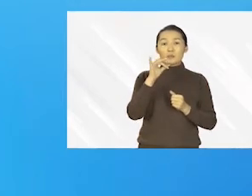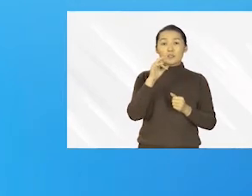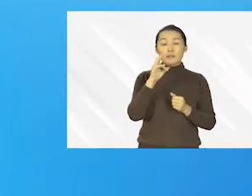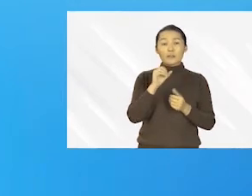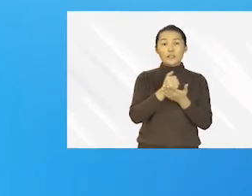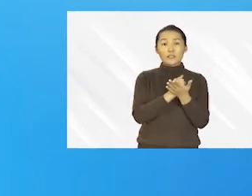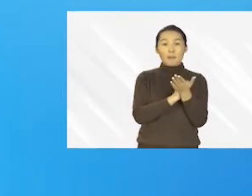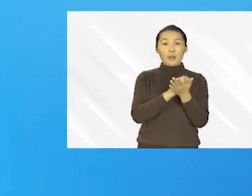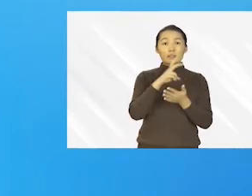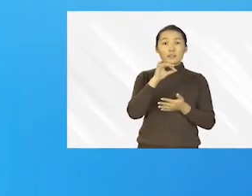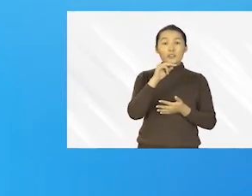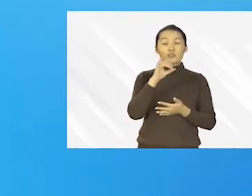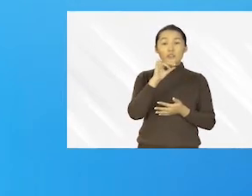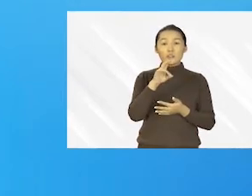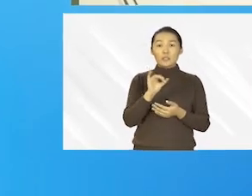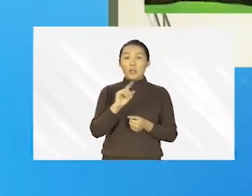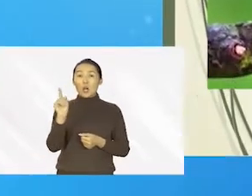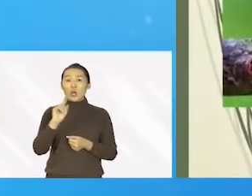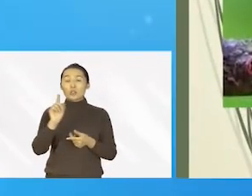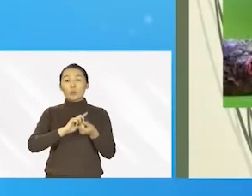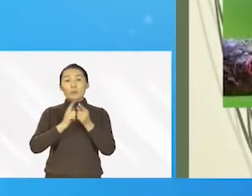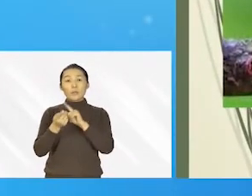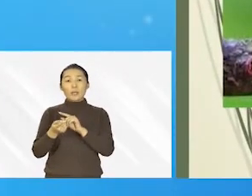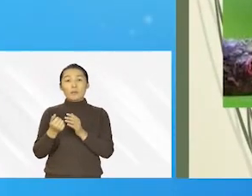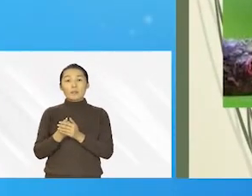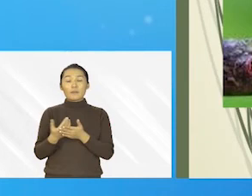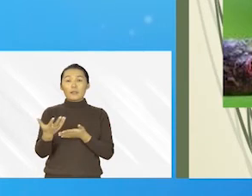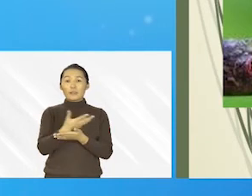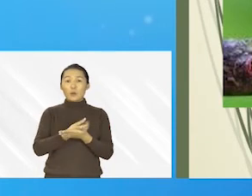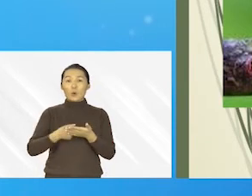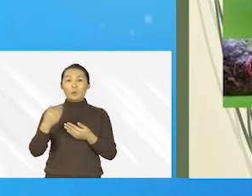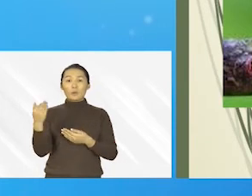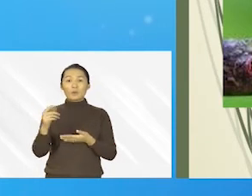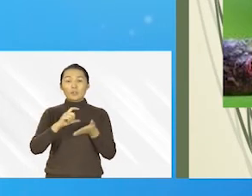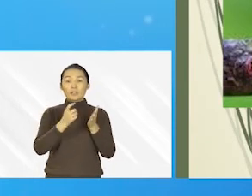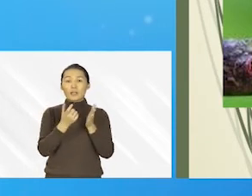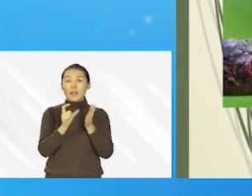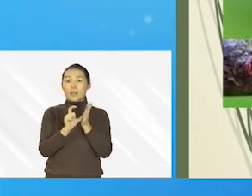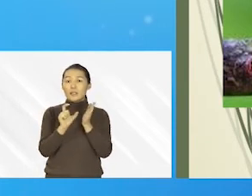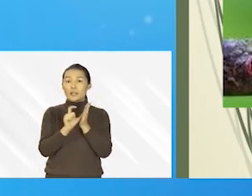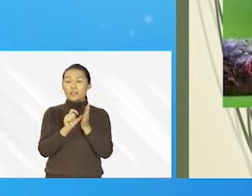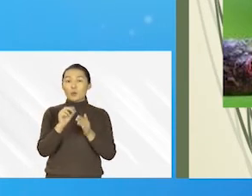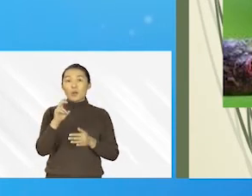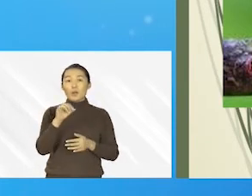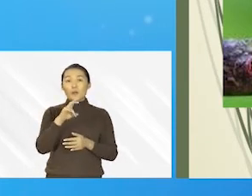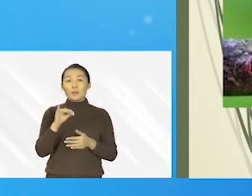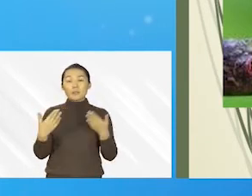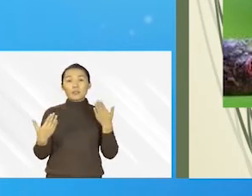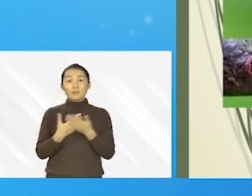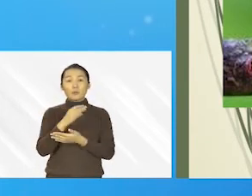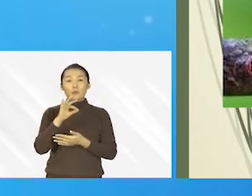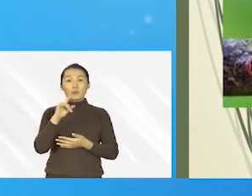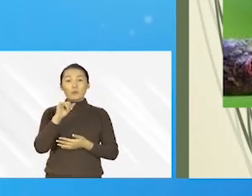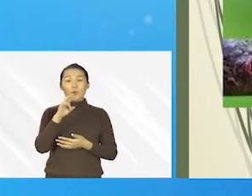запасы личинки, чтобы преобразовать накопленную в них энергию и белки в новые